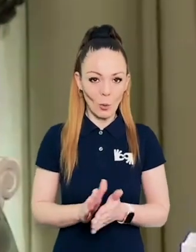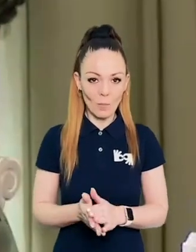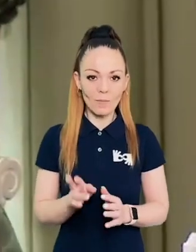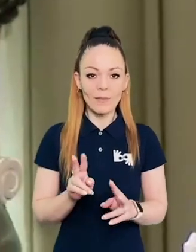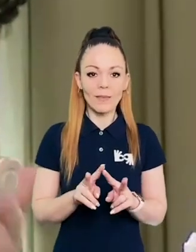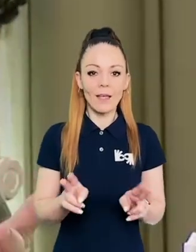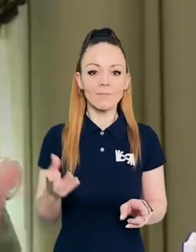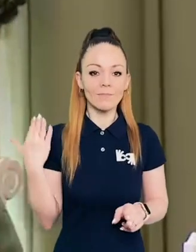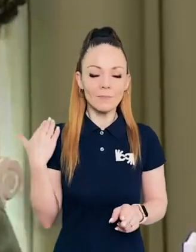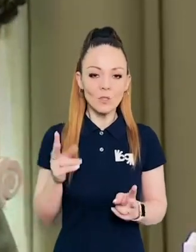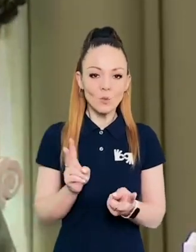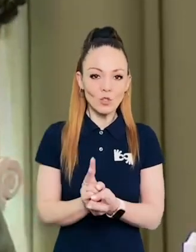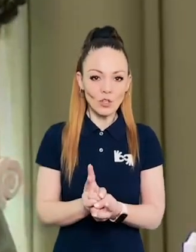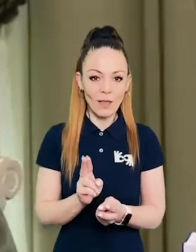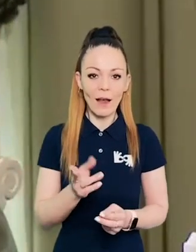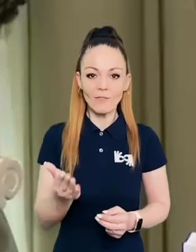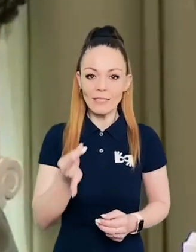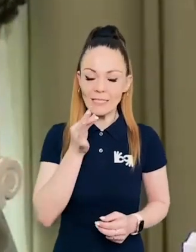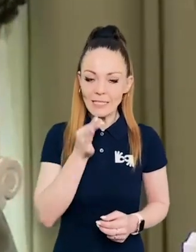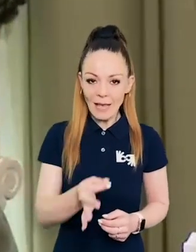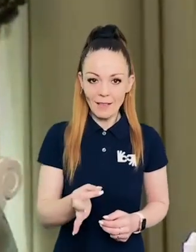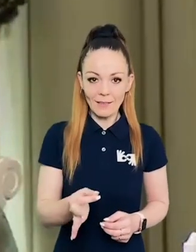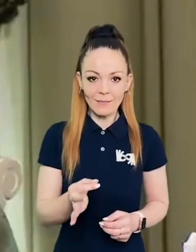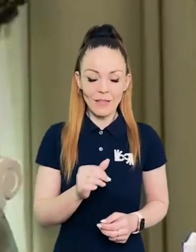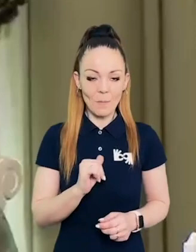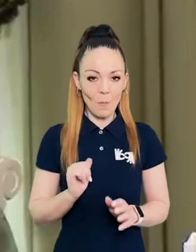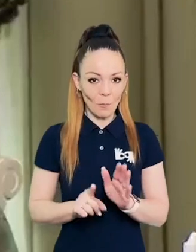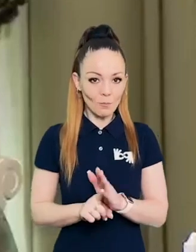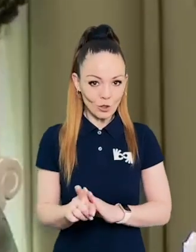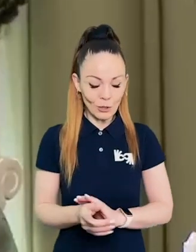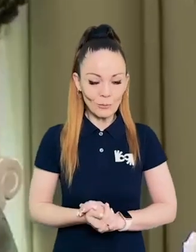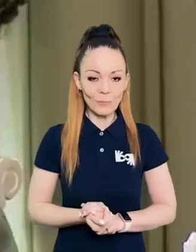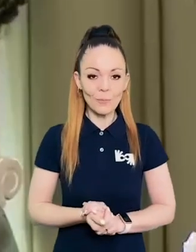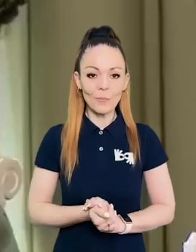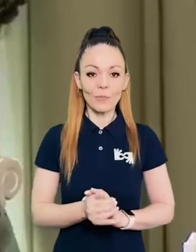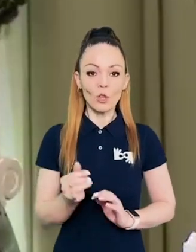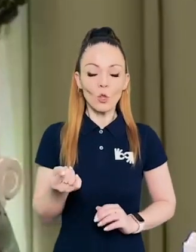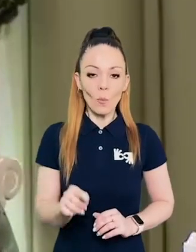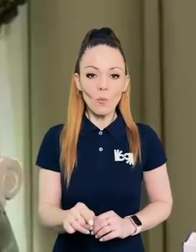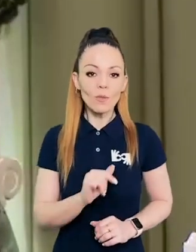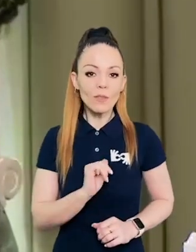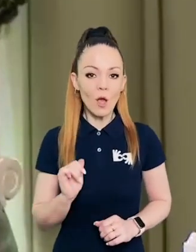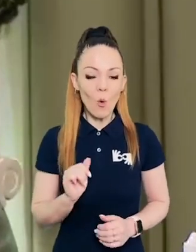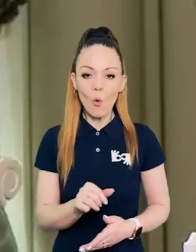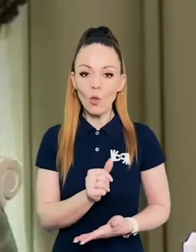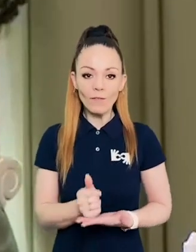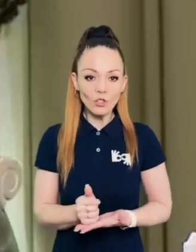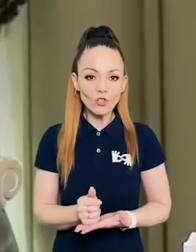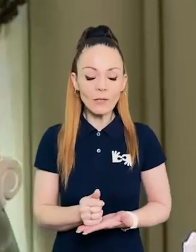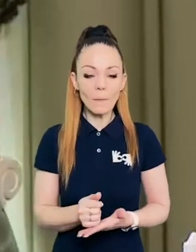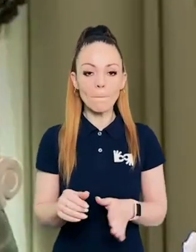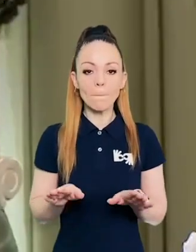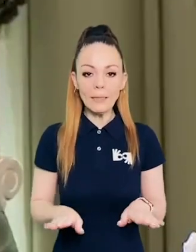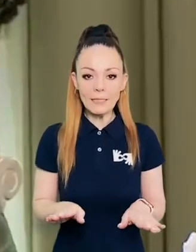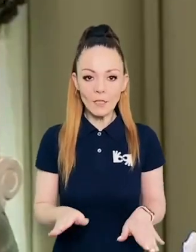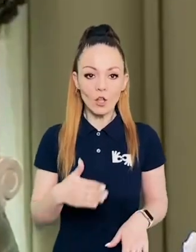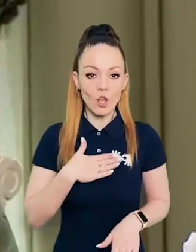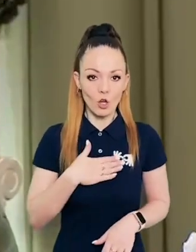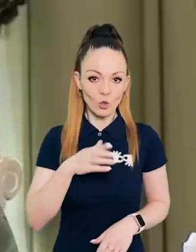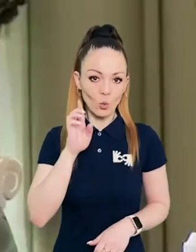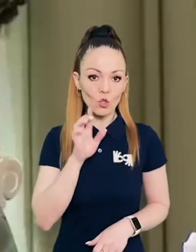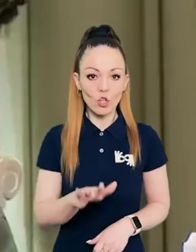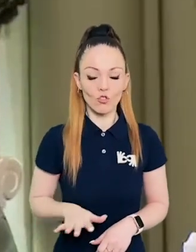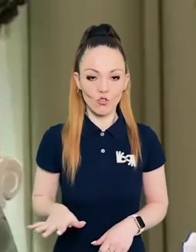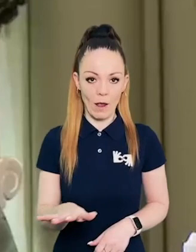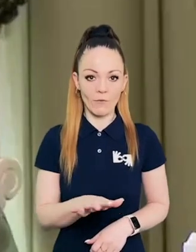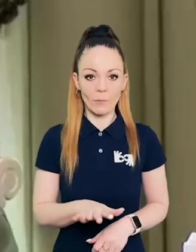умовах, як ми з вами зустрічалися, як ви сказали тоді на самому початку. Тому найголовніше місце